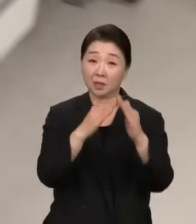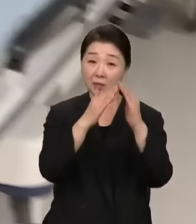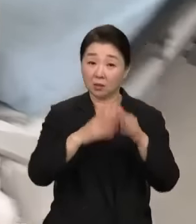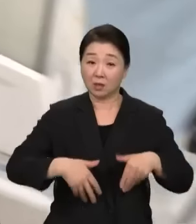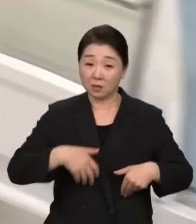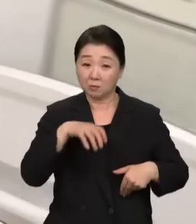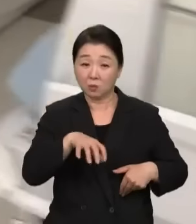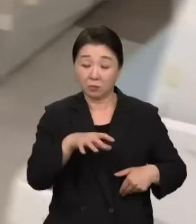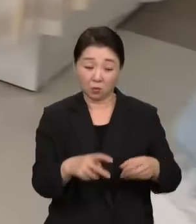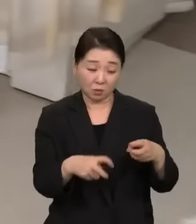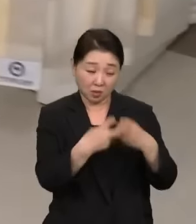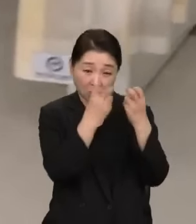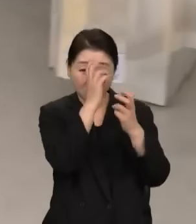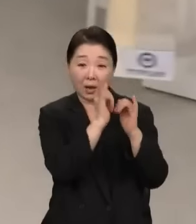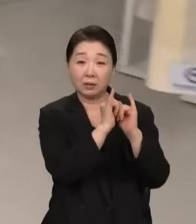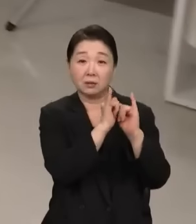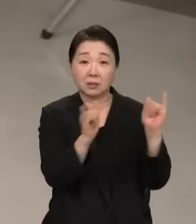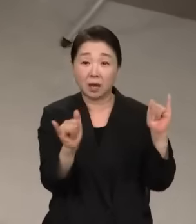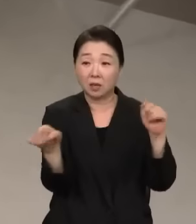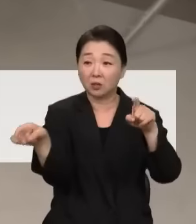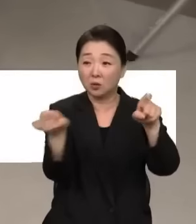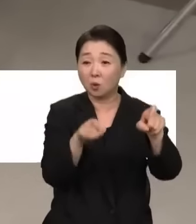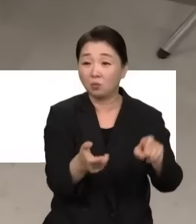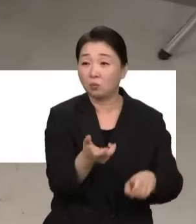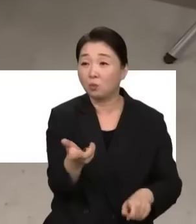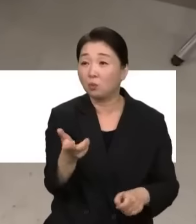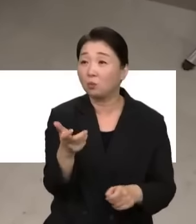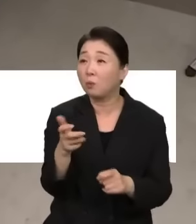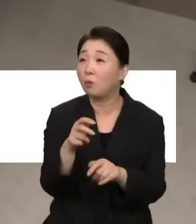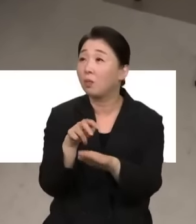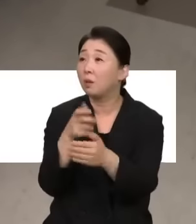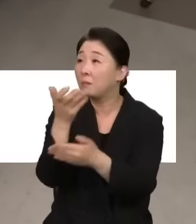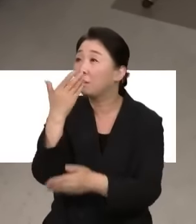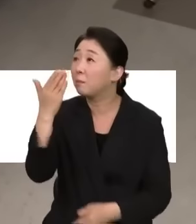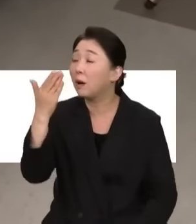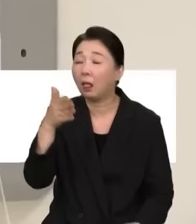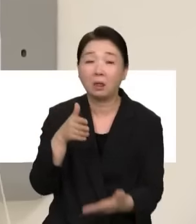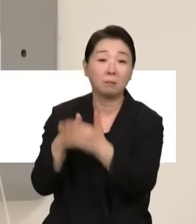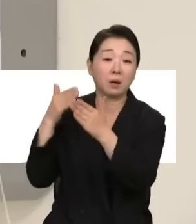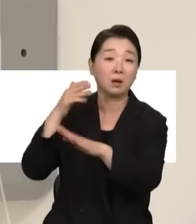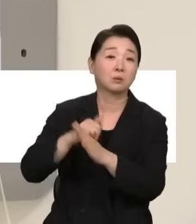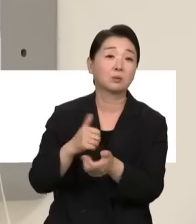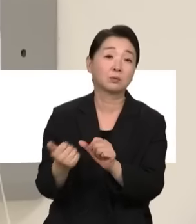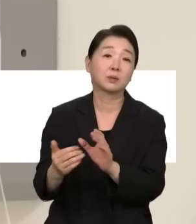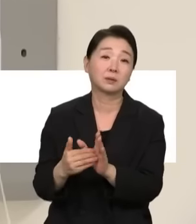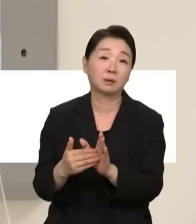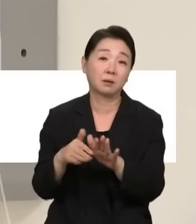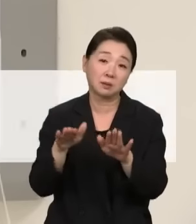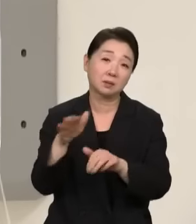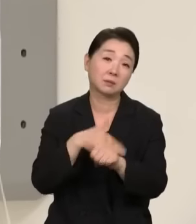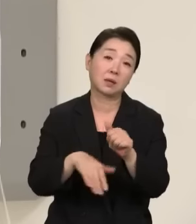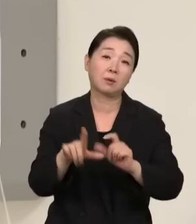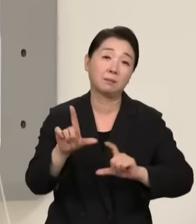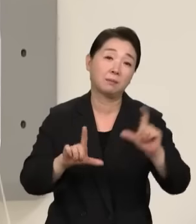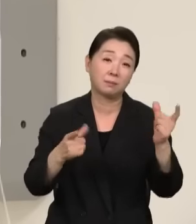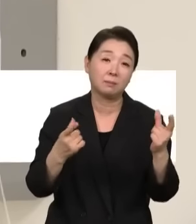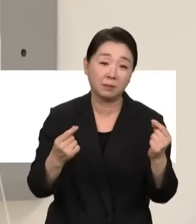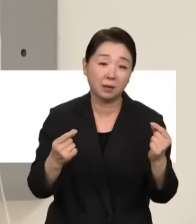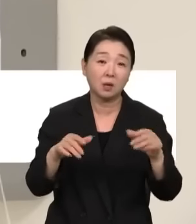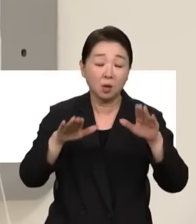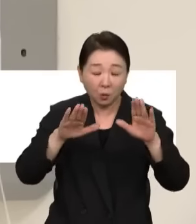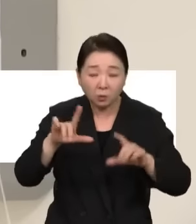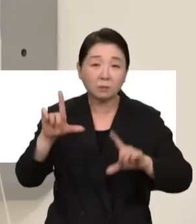교통사고난 환자가 전국에 받아주는 데가 아무데도 없었습니다 결국 습니다 그게 지금의 현실입니다 그게